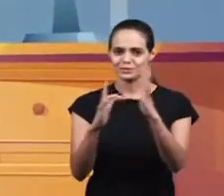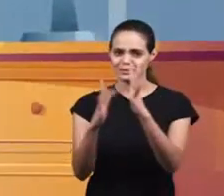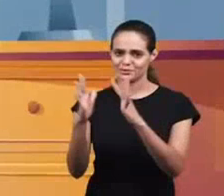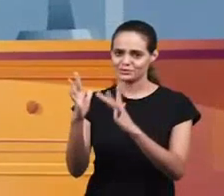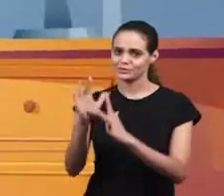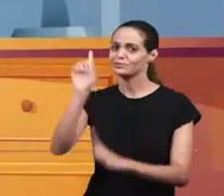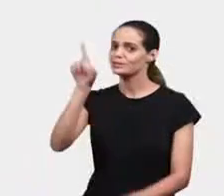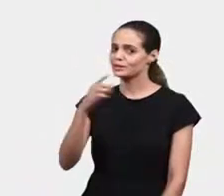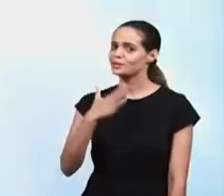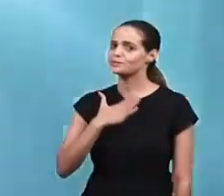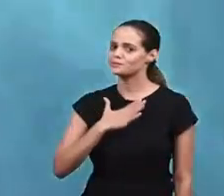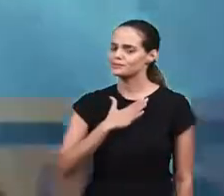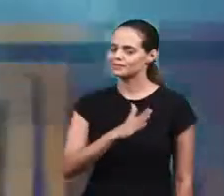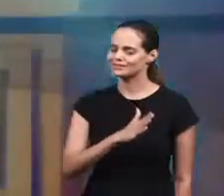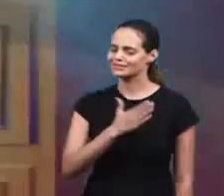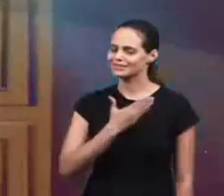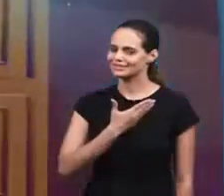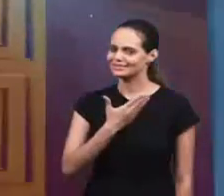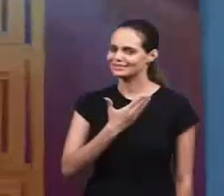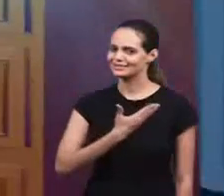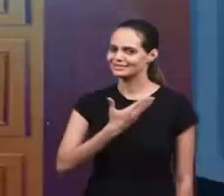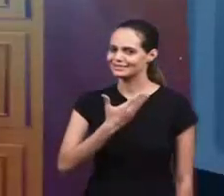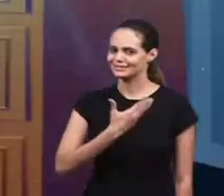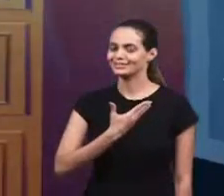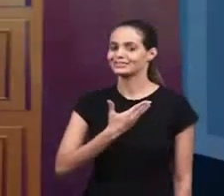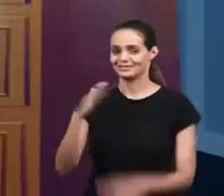Jesus ist mein Retter.